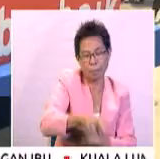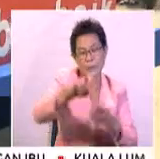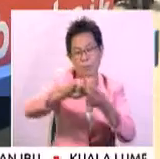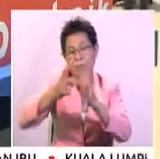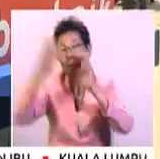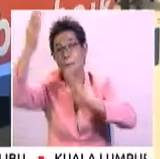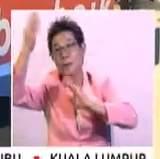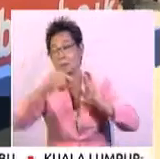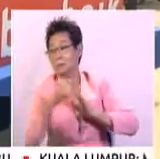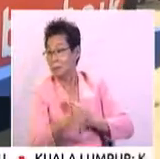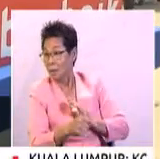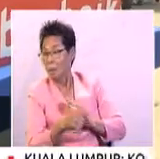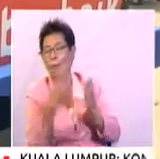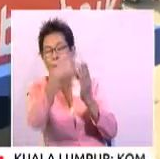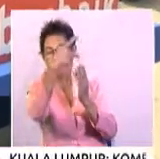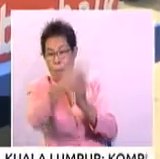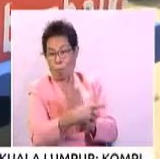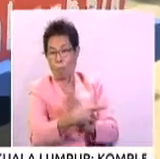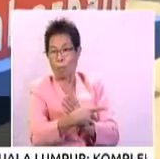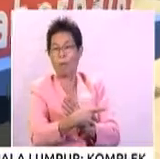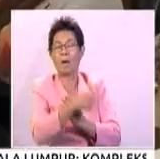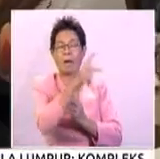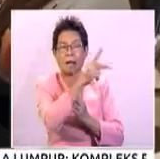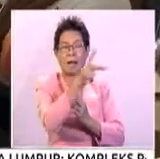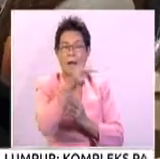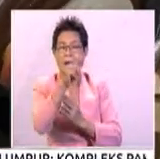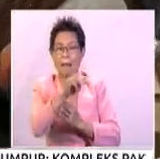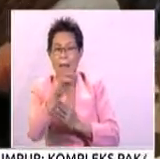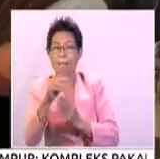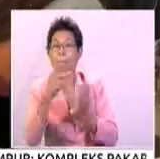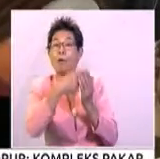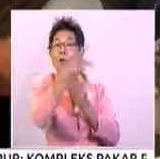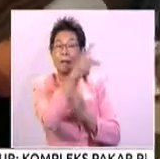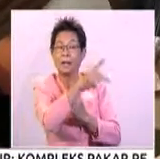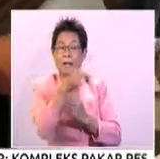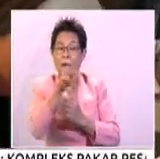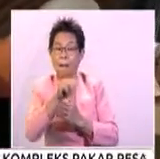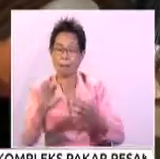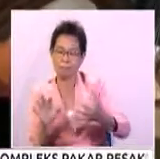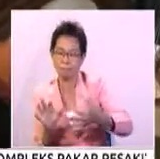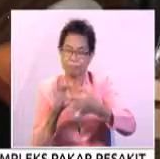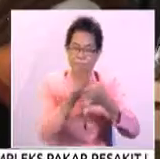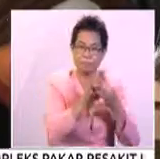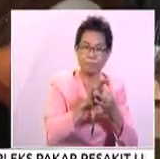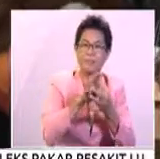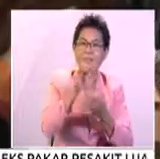Digital Malaysia ini merupakan inisiatif Kementerian Komunikasi dan Multimedia yang bekerjasama dengan